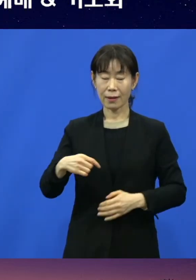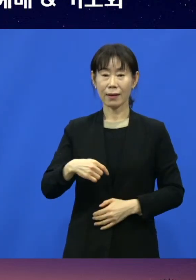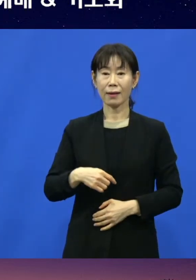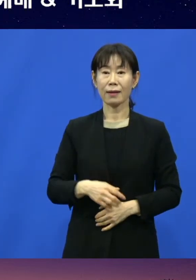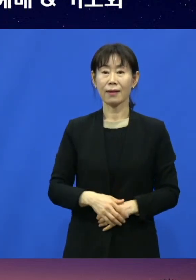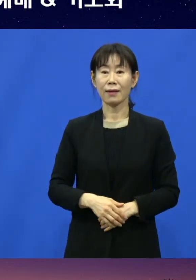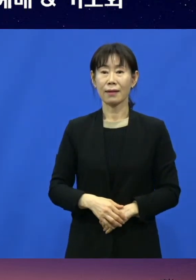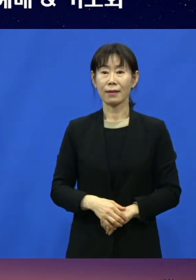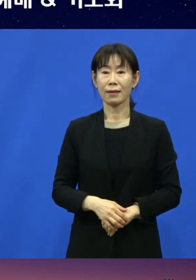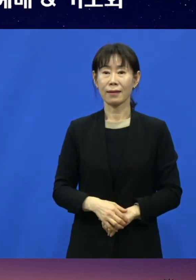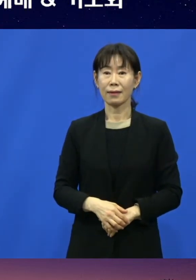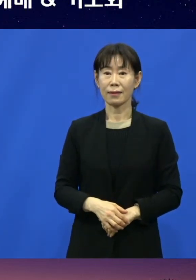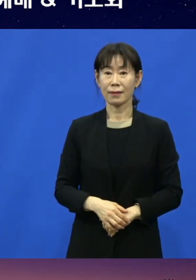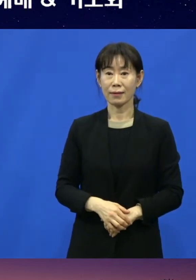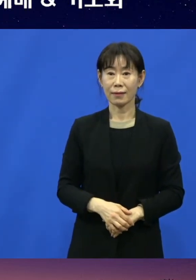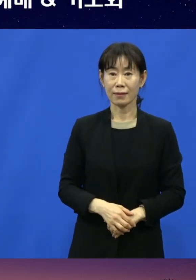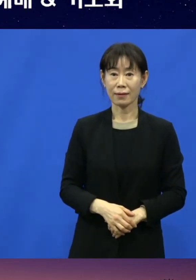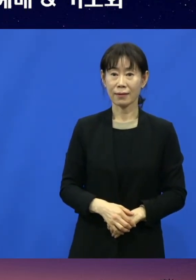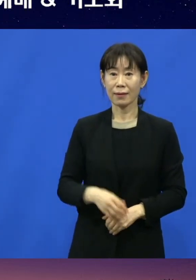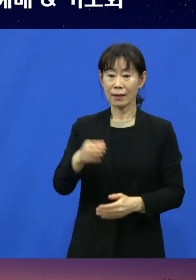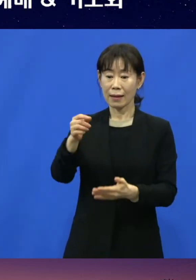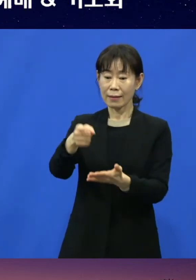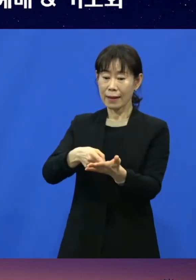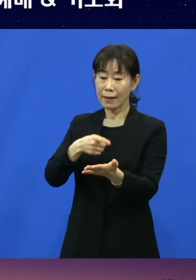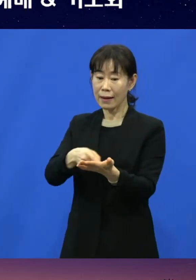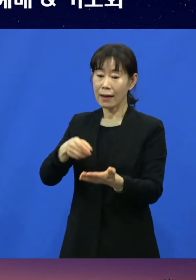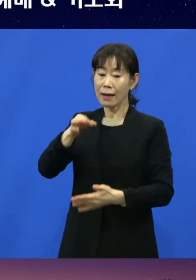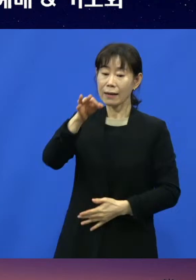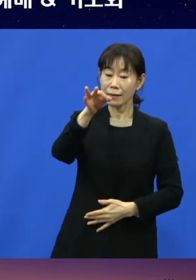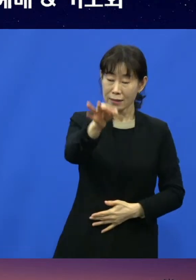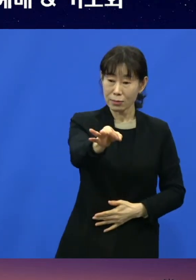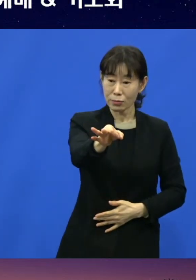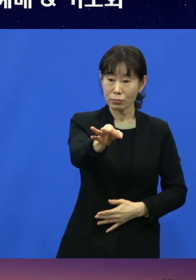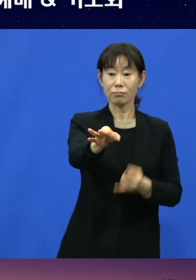오는 고통을 훨씬 더 능가하는 기쁨이 나에게 있기 때문에,